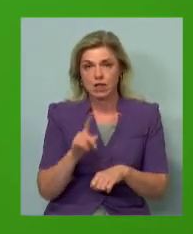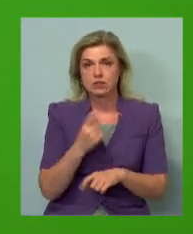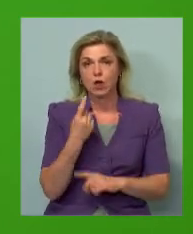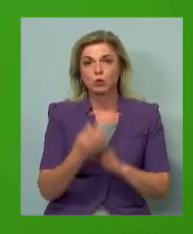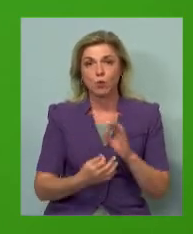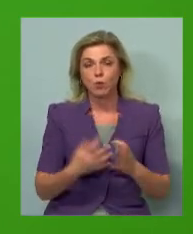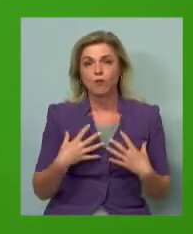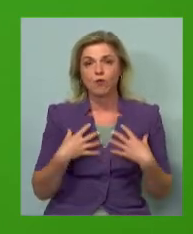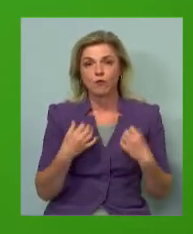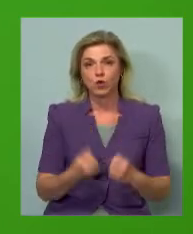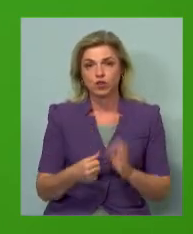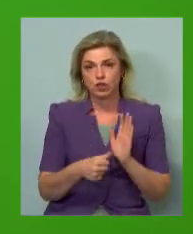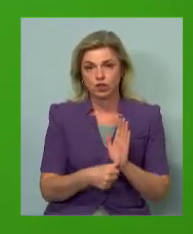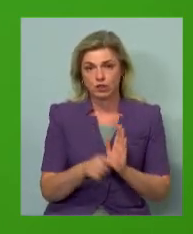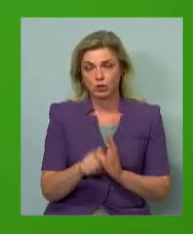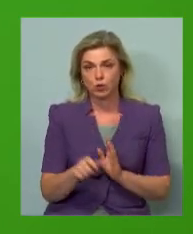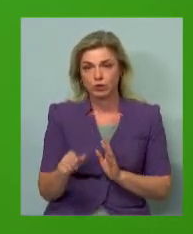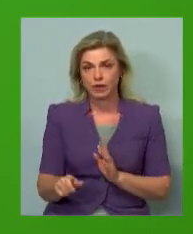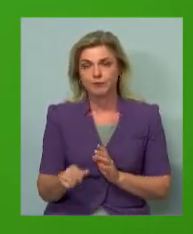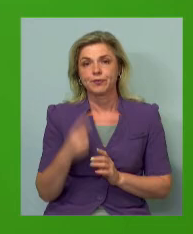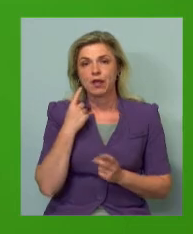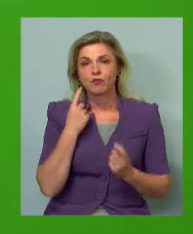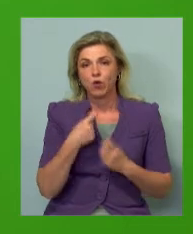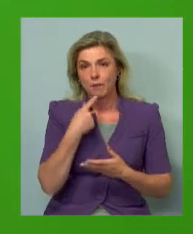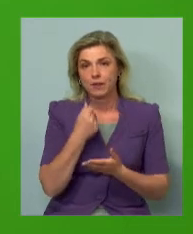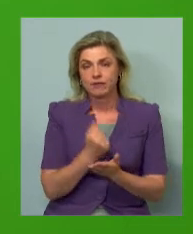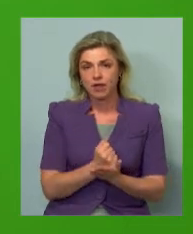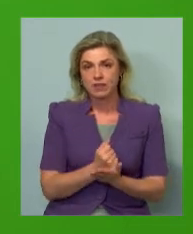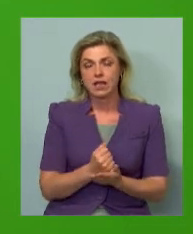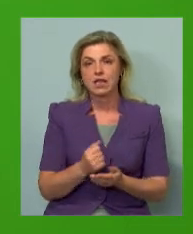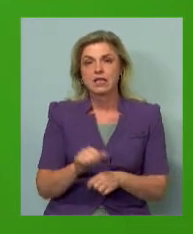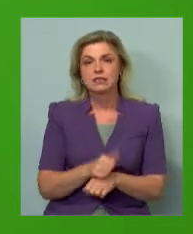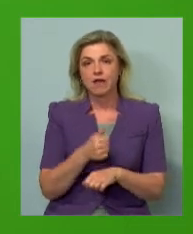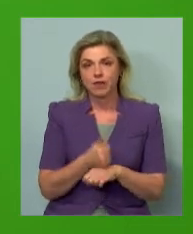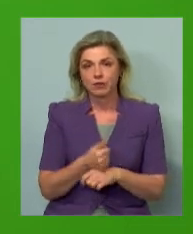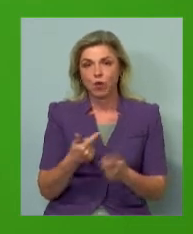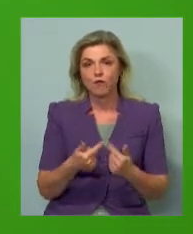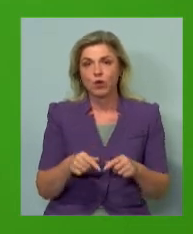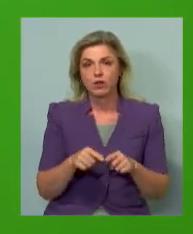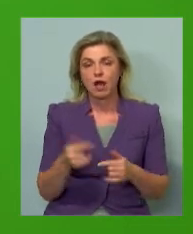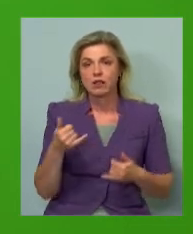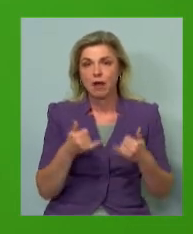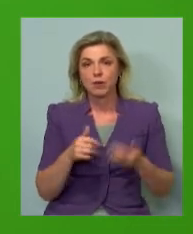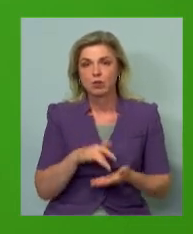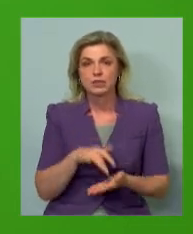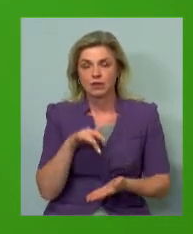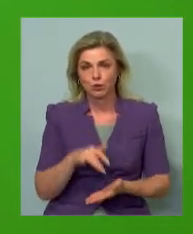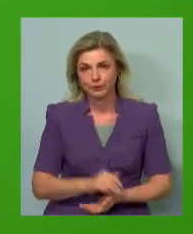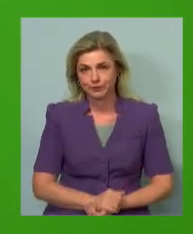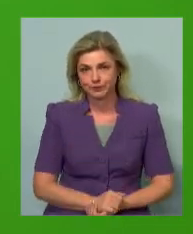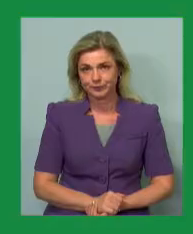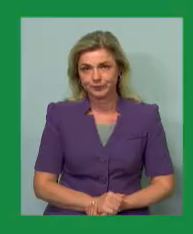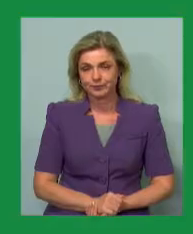6 людей. Інформацію підтвердила завідувачка відділення організації епідеміологічних досліджень Миколаївського обласного лабораторного центру Олена